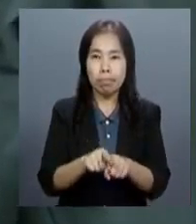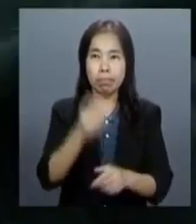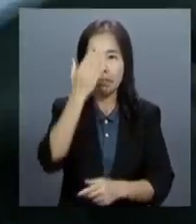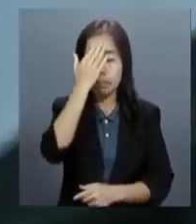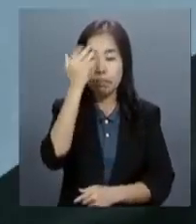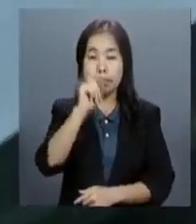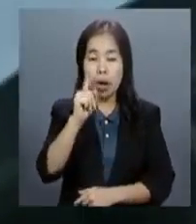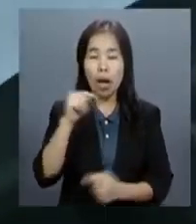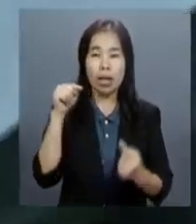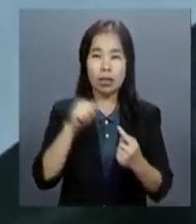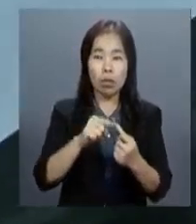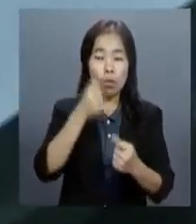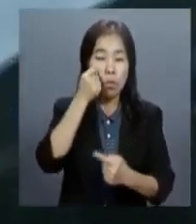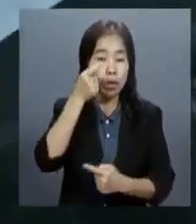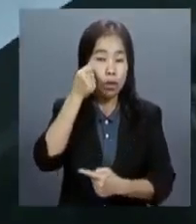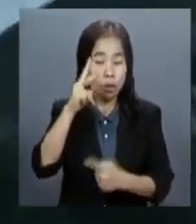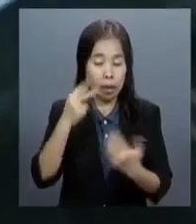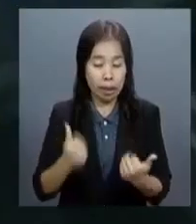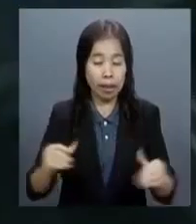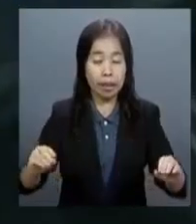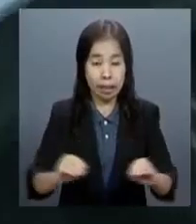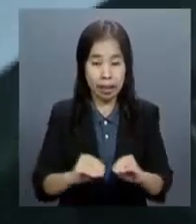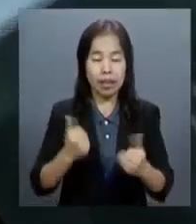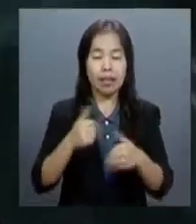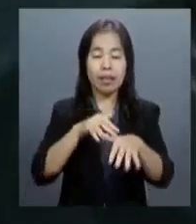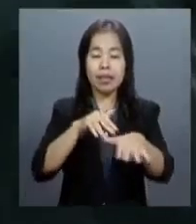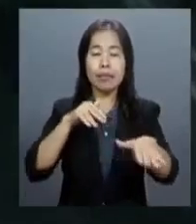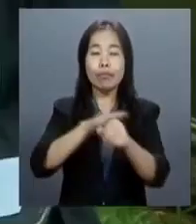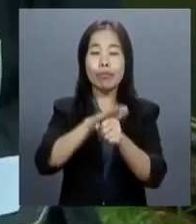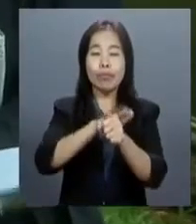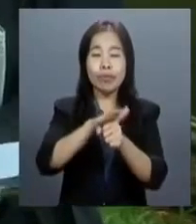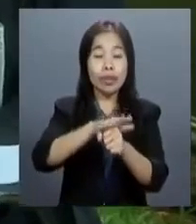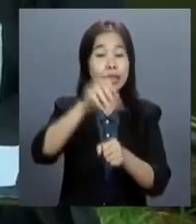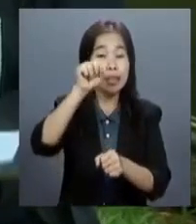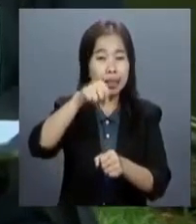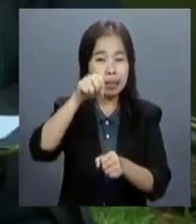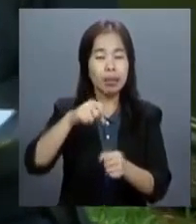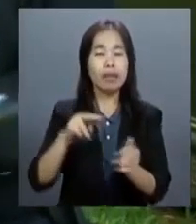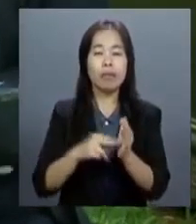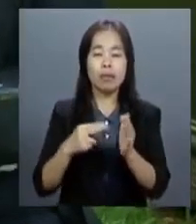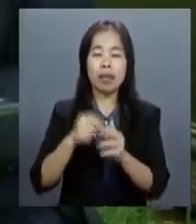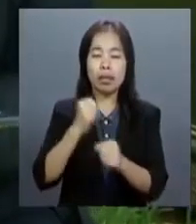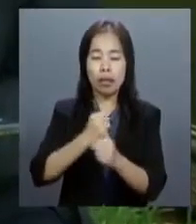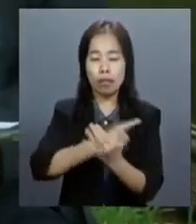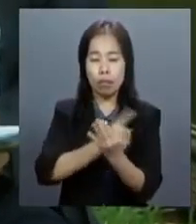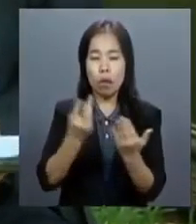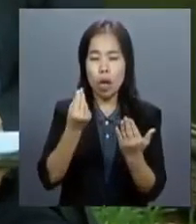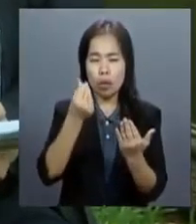ว่าใน 1-2 วันนี้สภาพการจราจรยังไม่ติดขัดมากและยังคงสามารถใช้ความเร็วได้ค่ะ